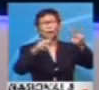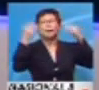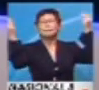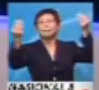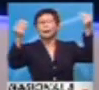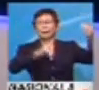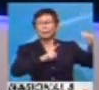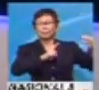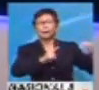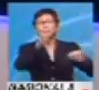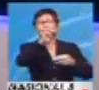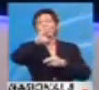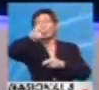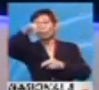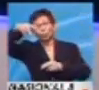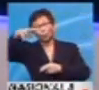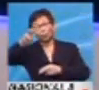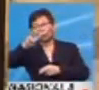Islam